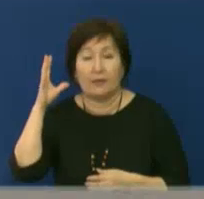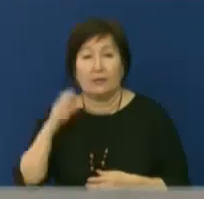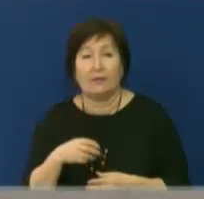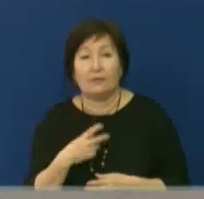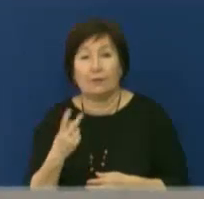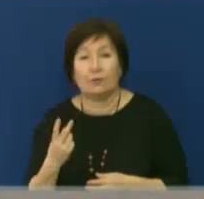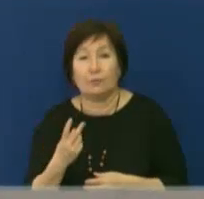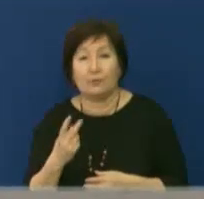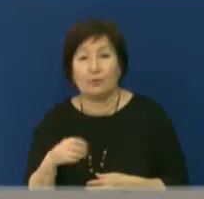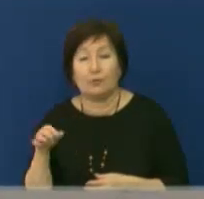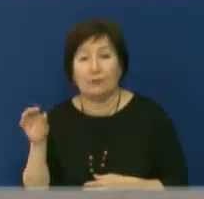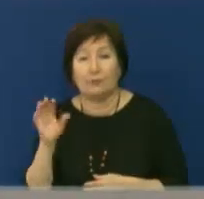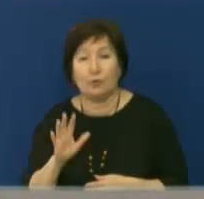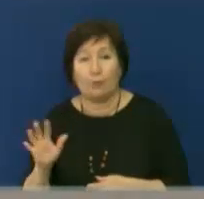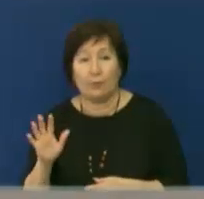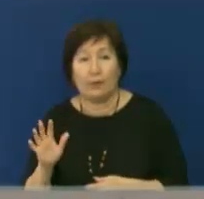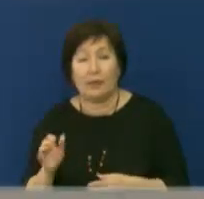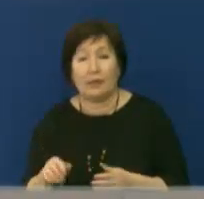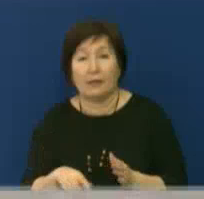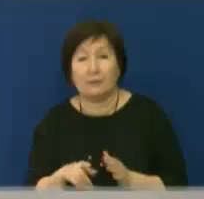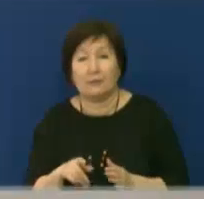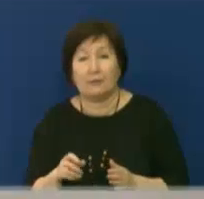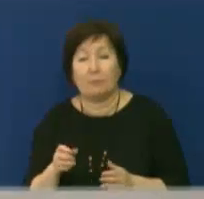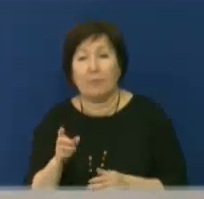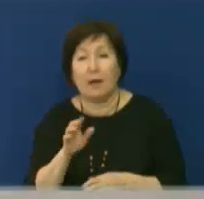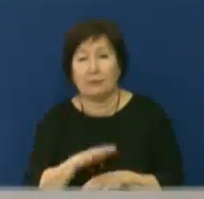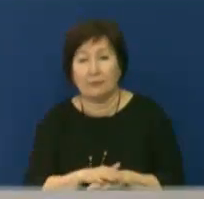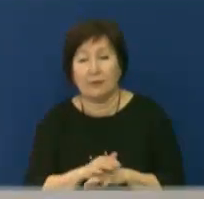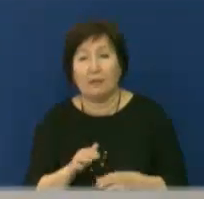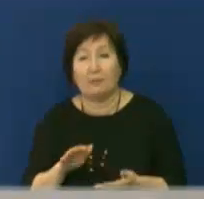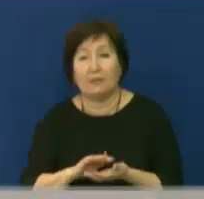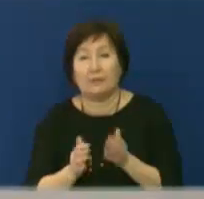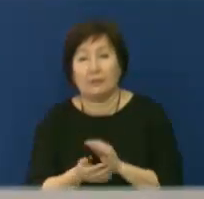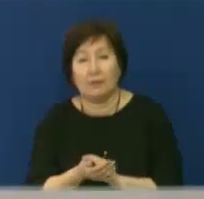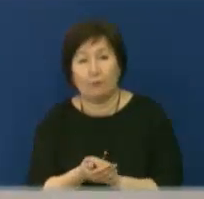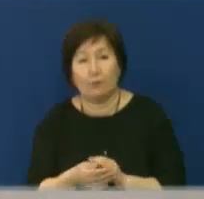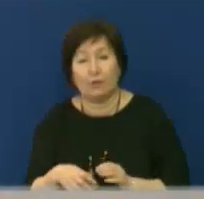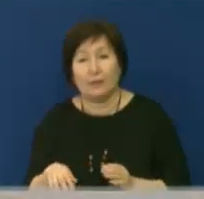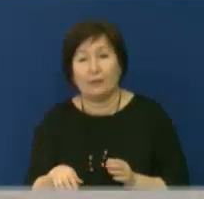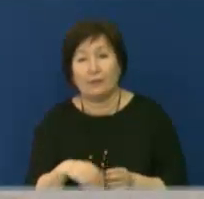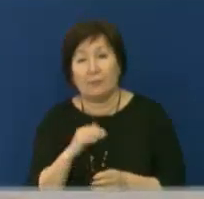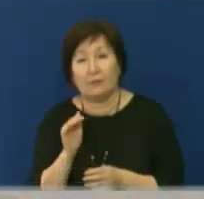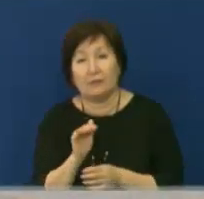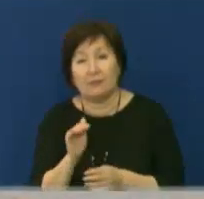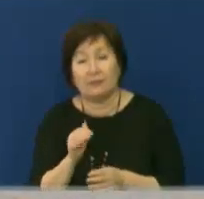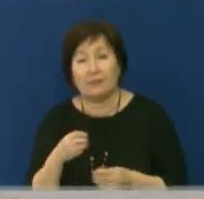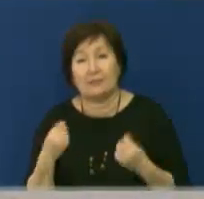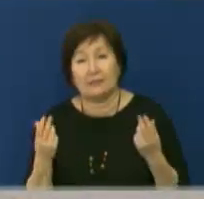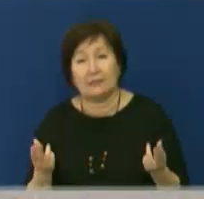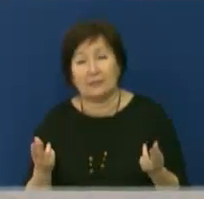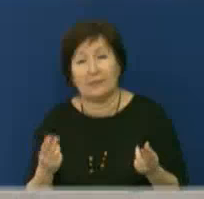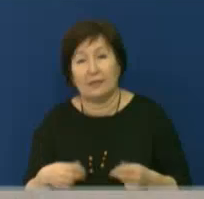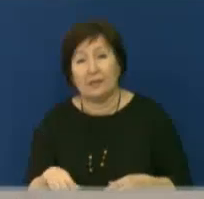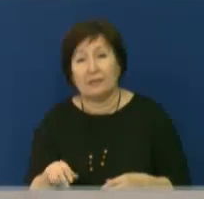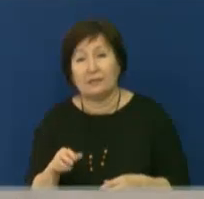туралы Еуропа қайта құру және даму банкімен келісімге қол жеткізген. Нәтижесінде қаланың жалпы 300 көшесі жарықтандырылмақ.